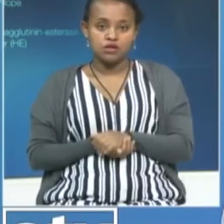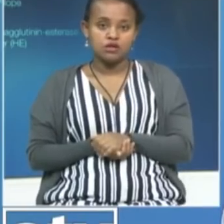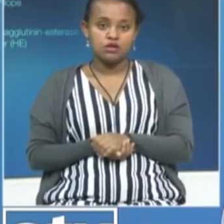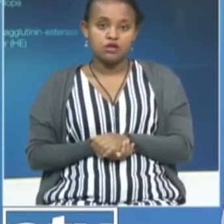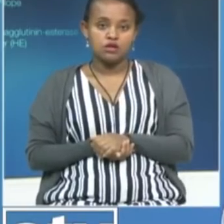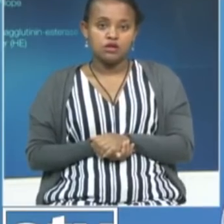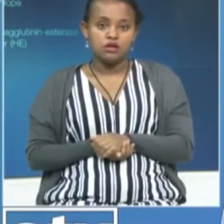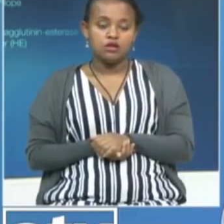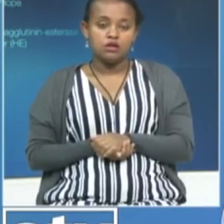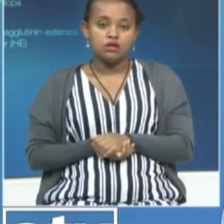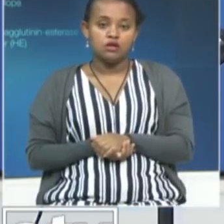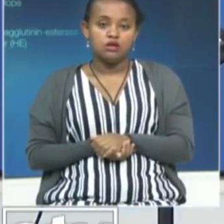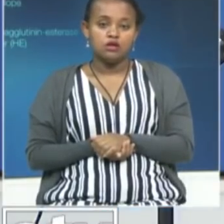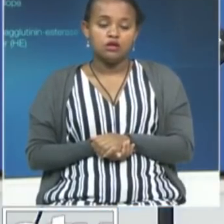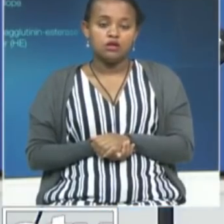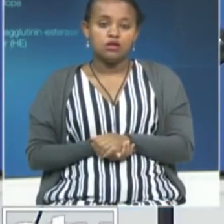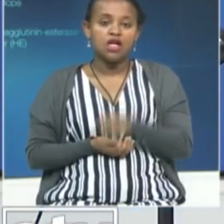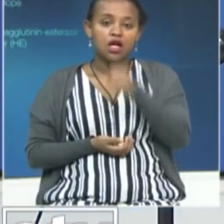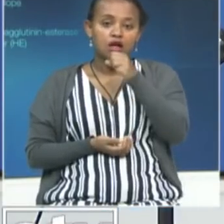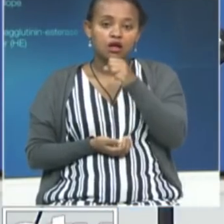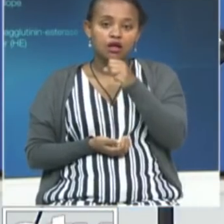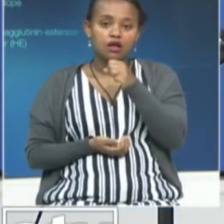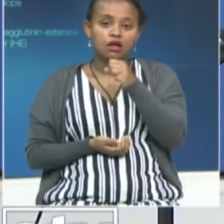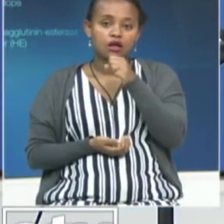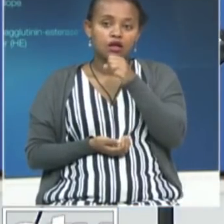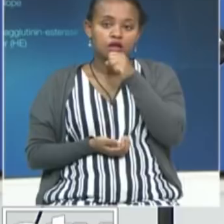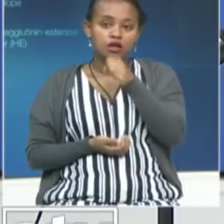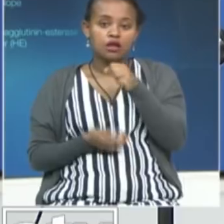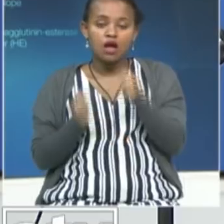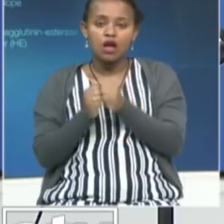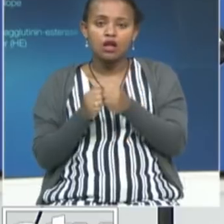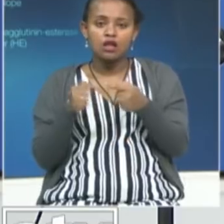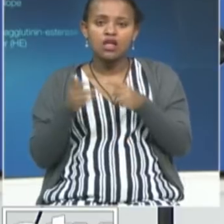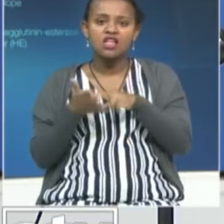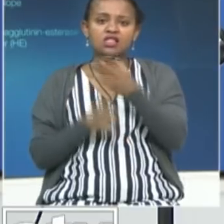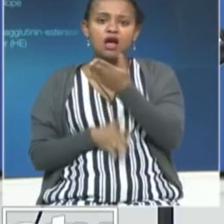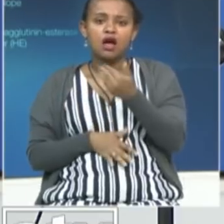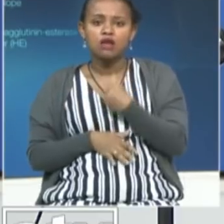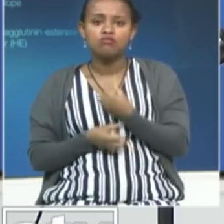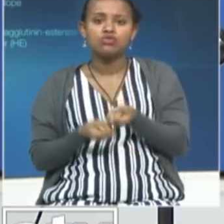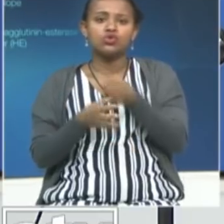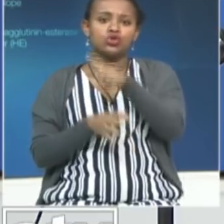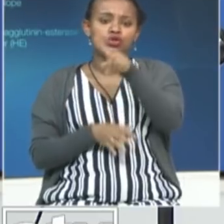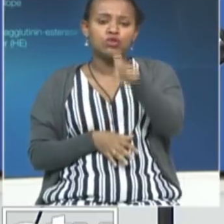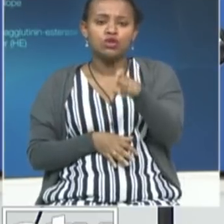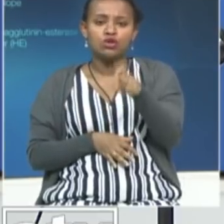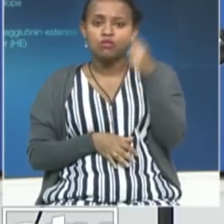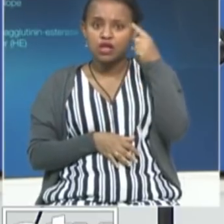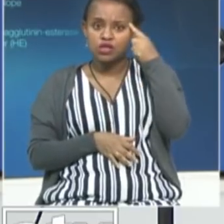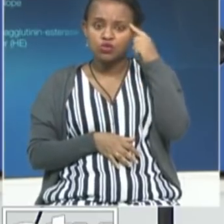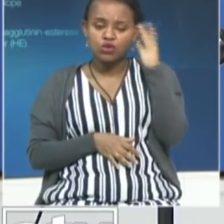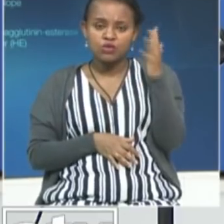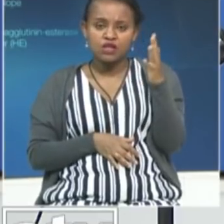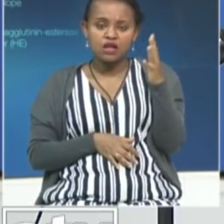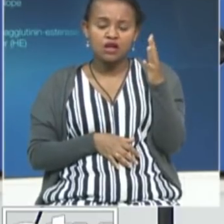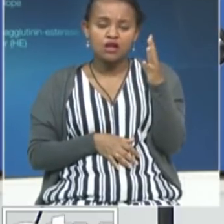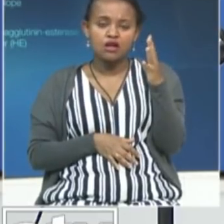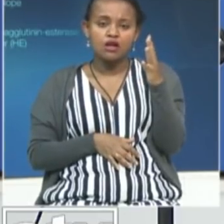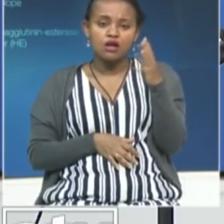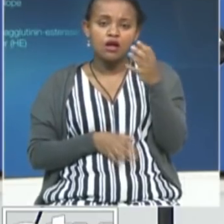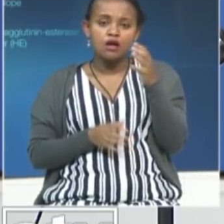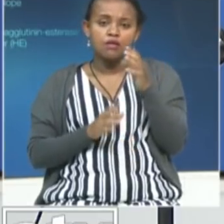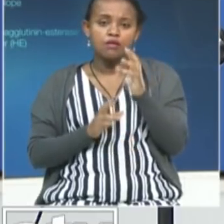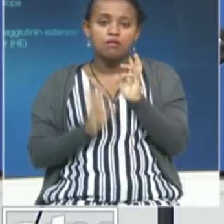ከስካር ጋር ተያይዞ የተነሳል ነገር አለ። ይሄ እንግዲህ ብዙ ሰዎችም የሚጠይቁት የሚያስቡት ይመስለኛል